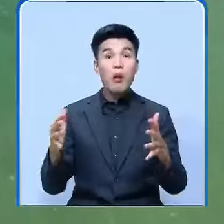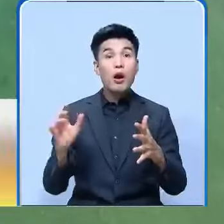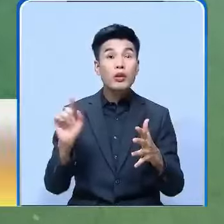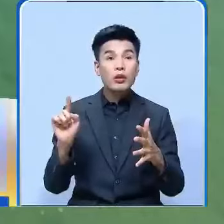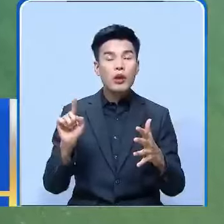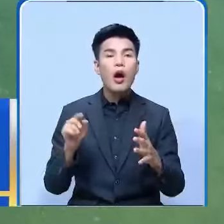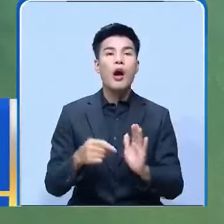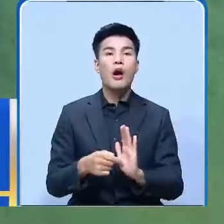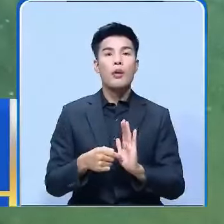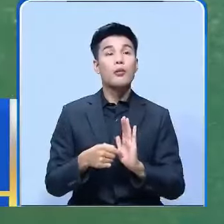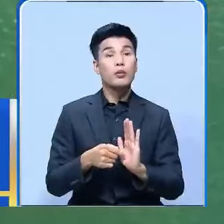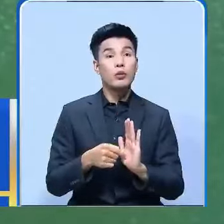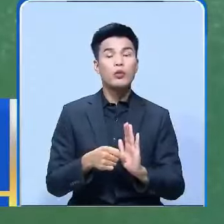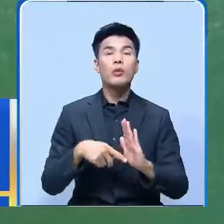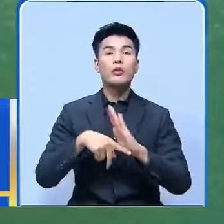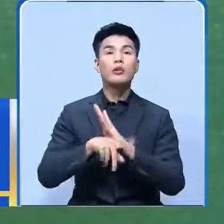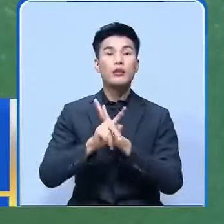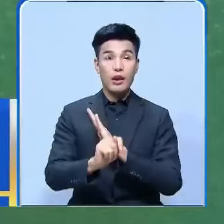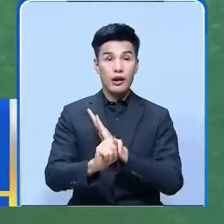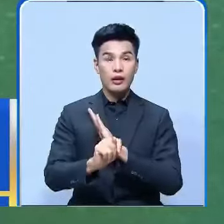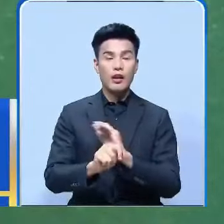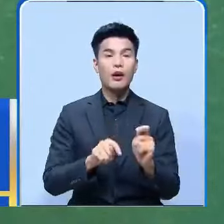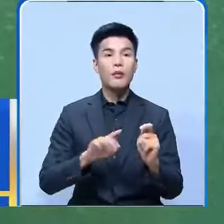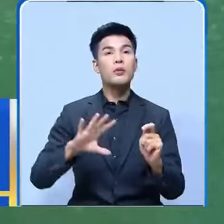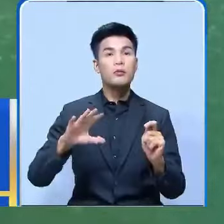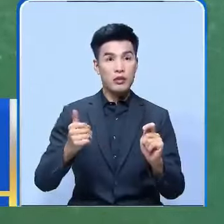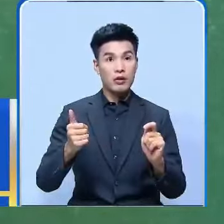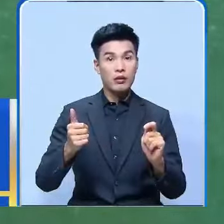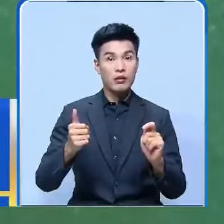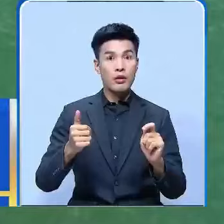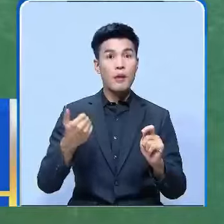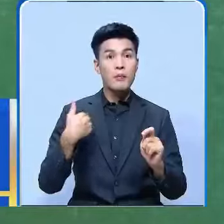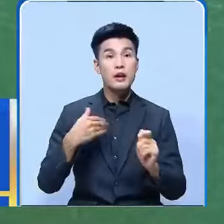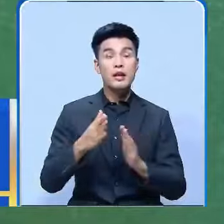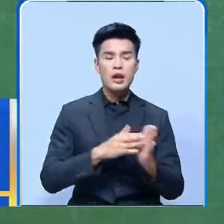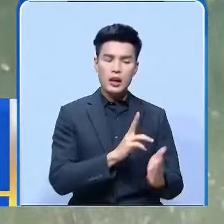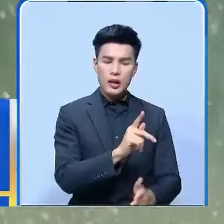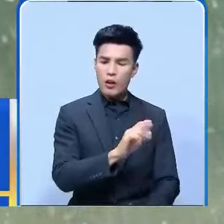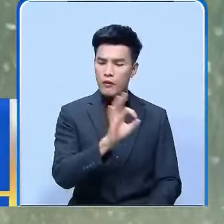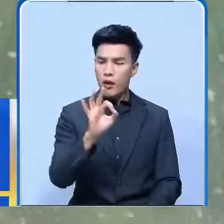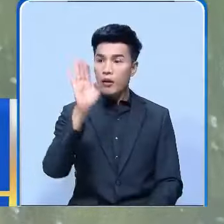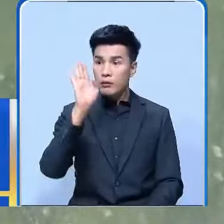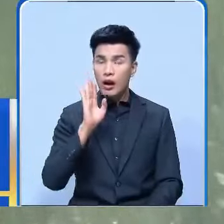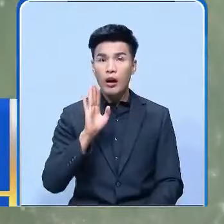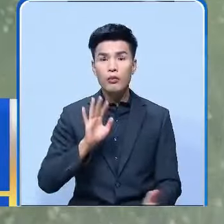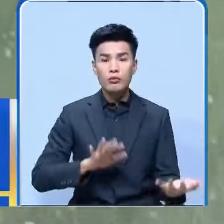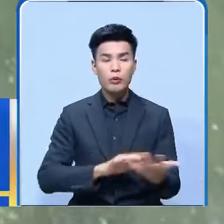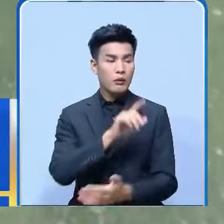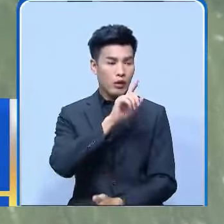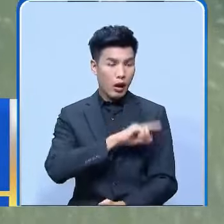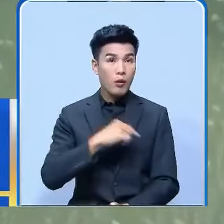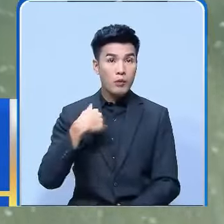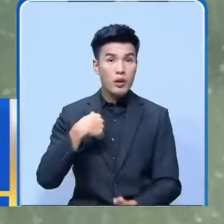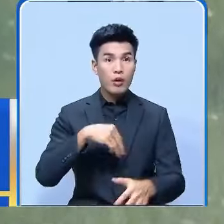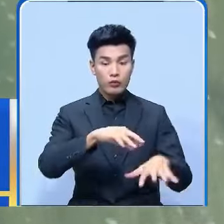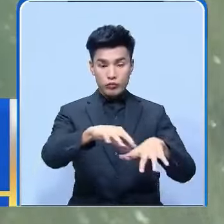แหลมกลัดนะคะคุณผู้ชมที่อำเภอเมืองตราดมีทั้งสีเขียวสีฟ้าสีน้ำตาลผสมสีขาวนะว่ายวนเวียน